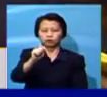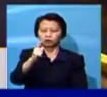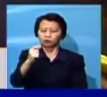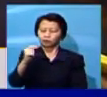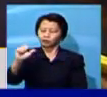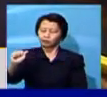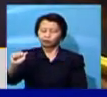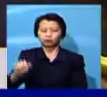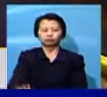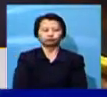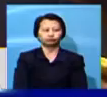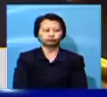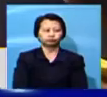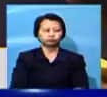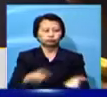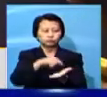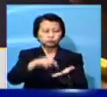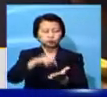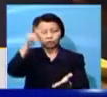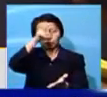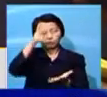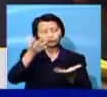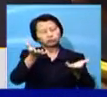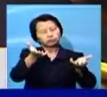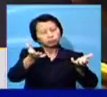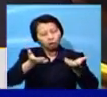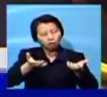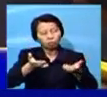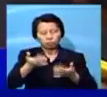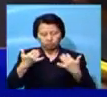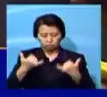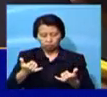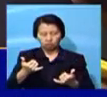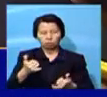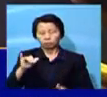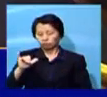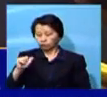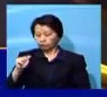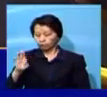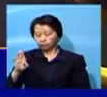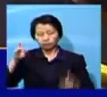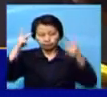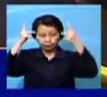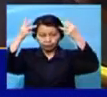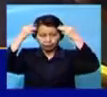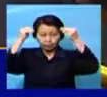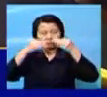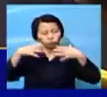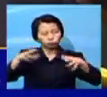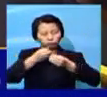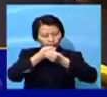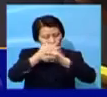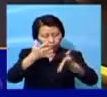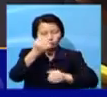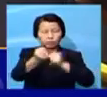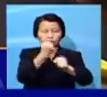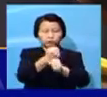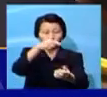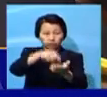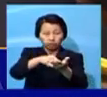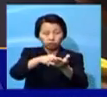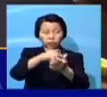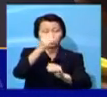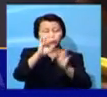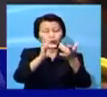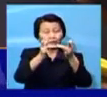ini kerajaan berhasrat lebibih lagi tahun kitaabil yang berhormat peri telah mengumumkan bahawa tahun ini adalah tahun internet digital